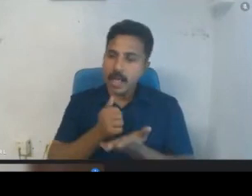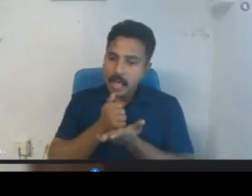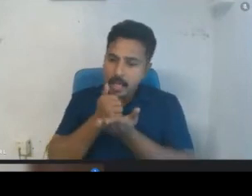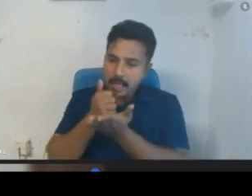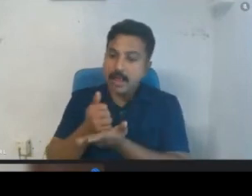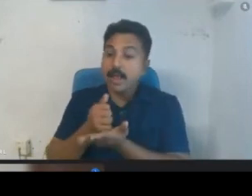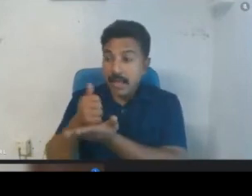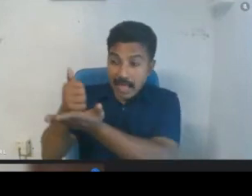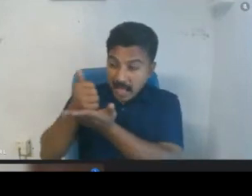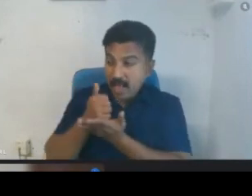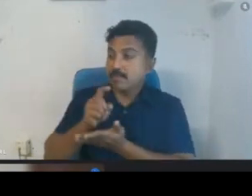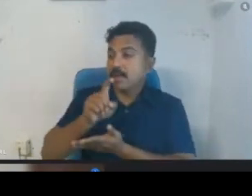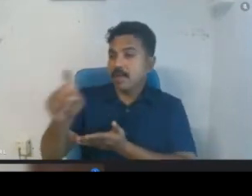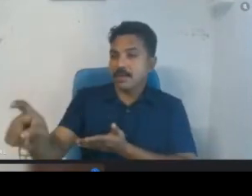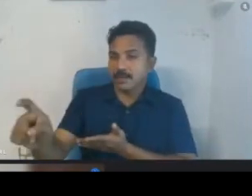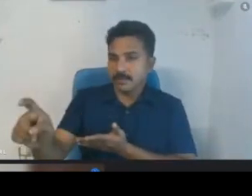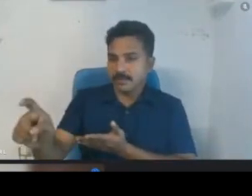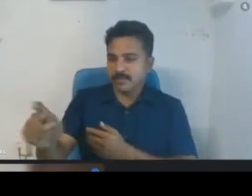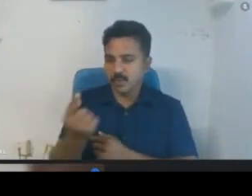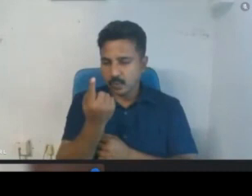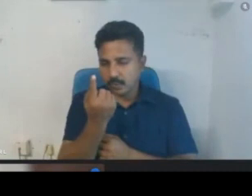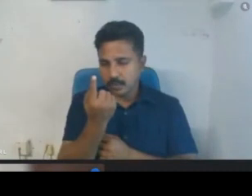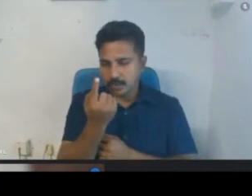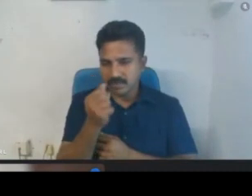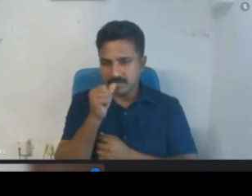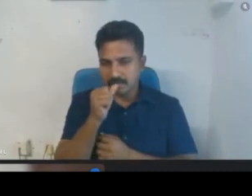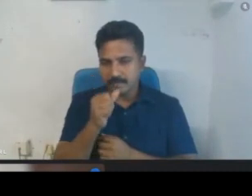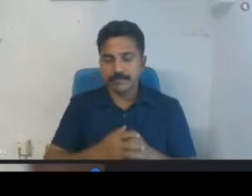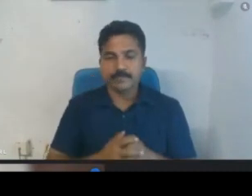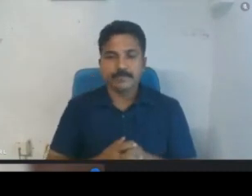സഹായം ചോദിക്കുക എന്ന് പറയുന്നത്, വൺ സെക്കൻഡ്,